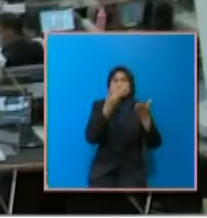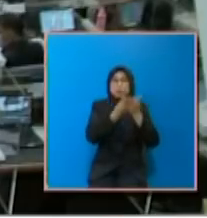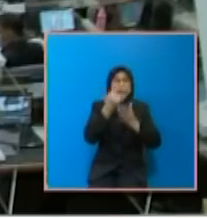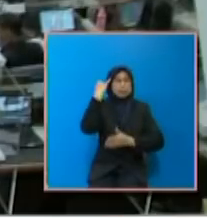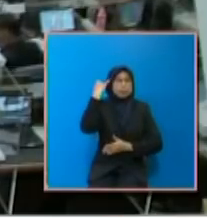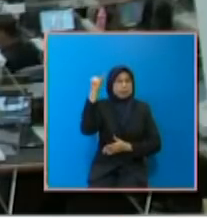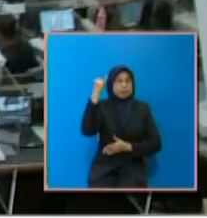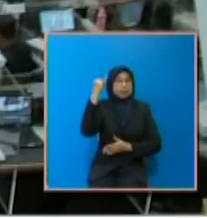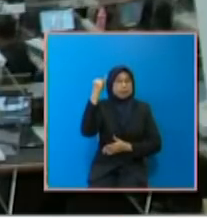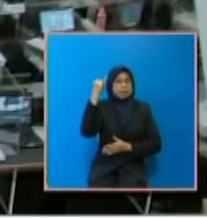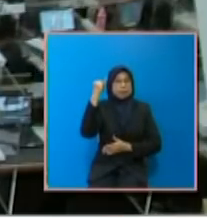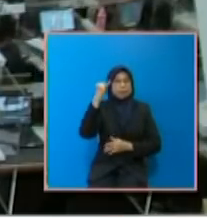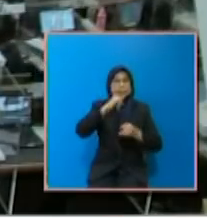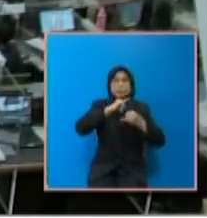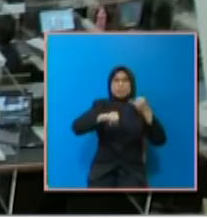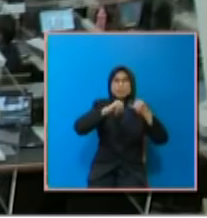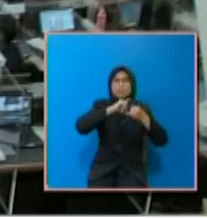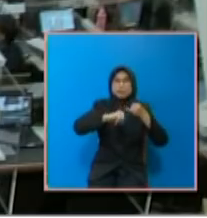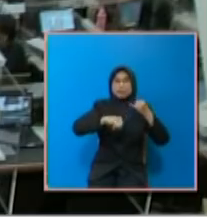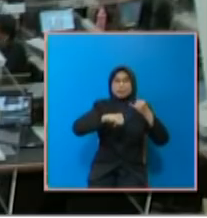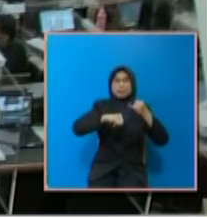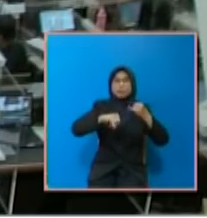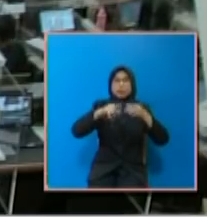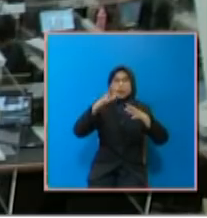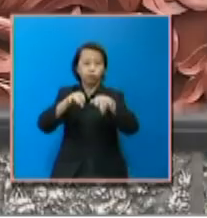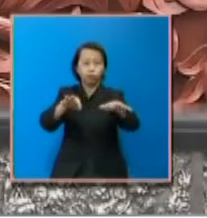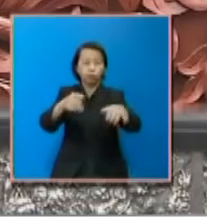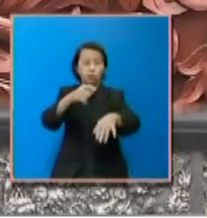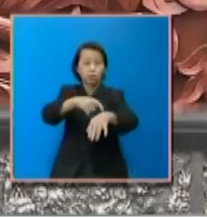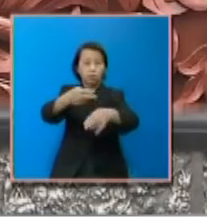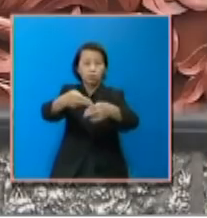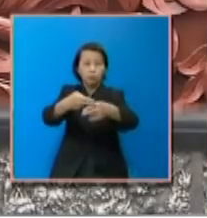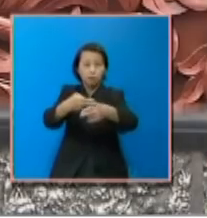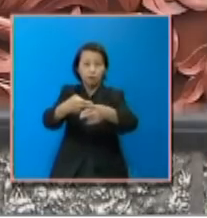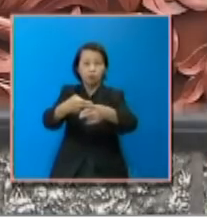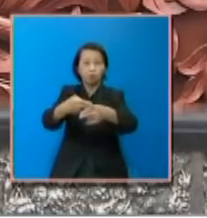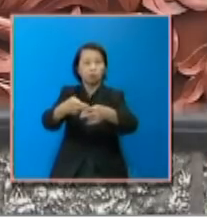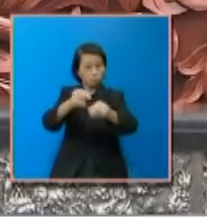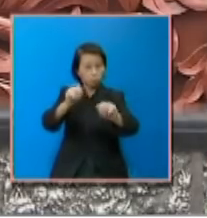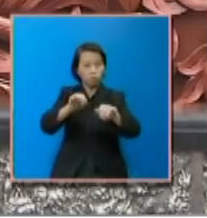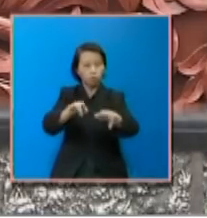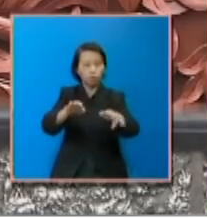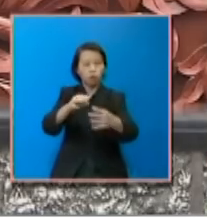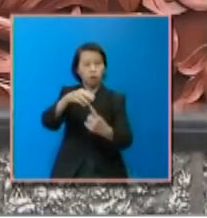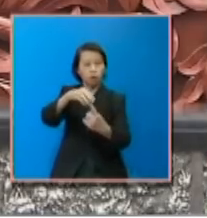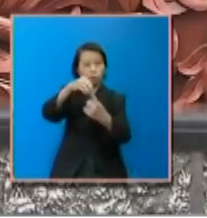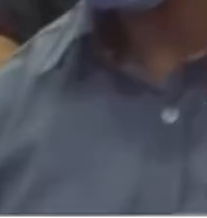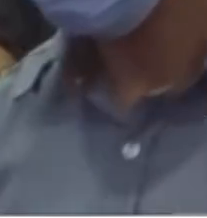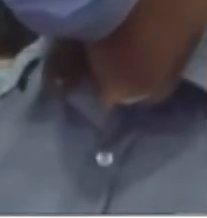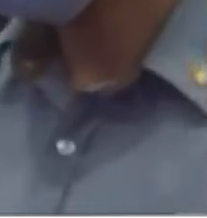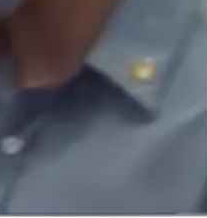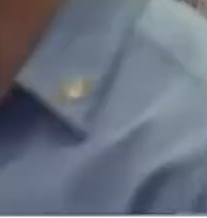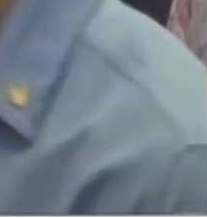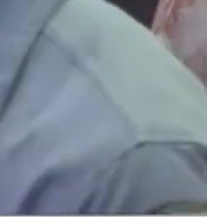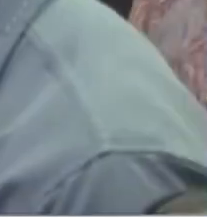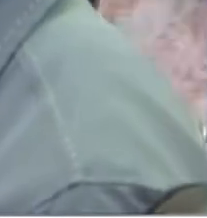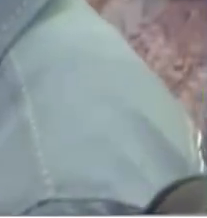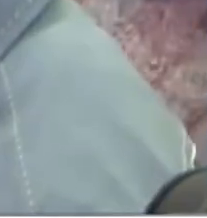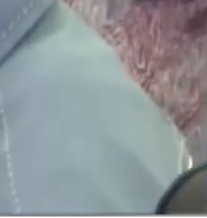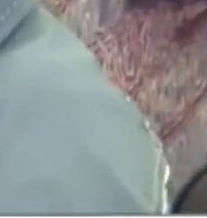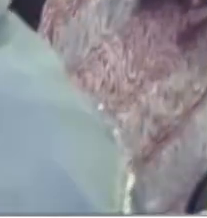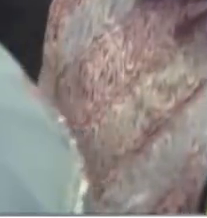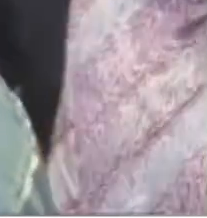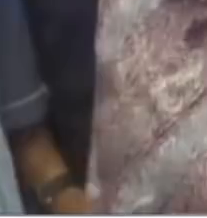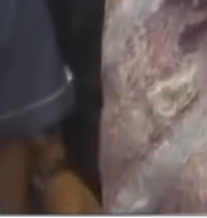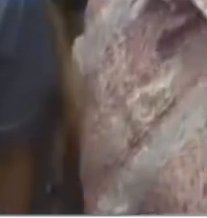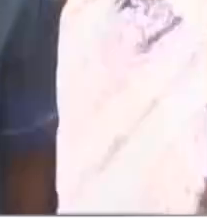拒绝的就是说接受这样的一个监督，这样的一个支持，所以这个国家元首呢就